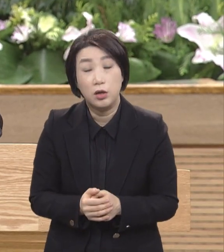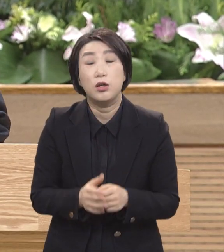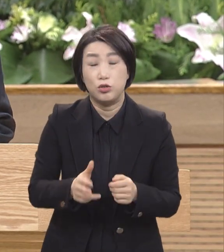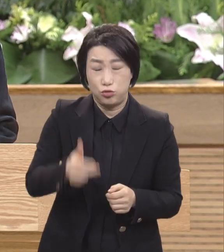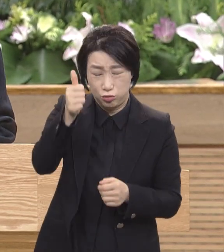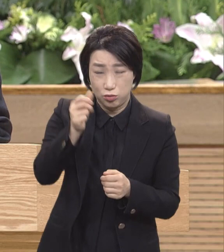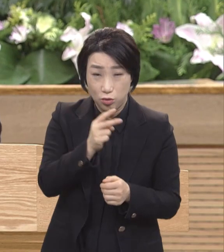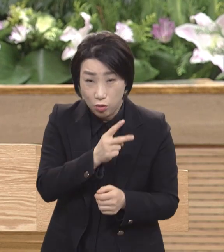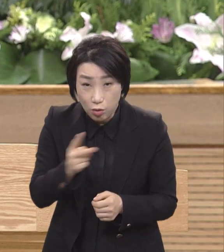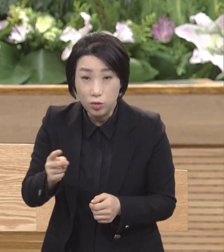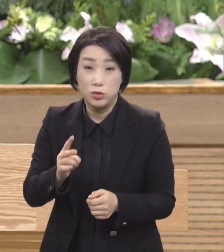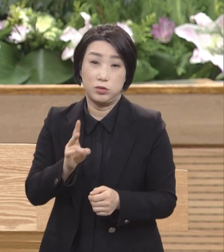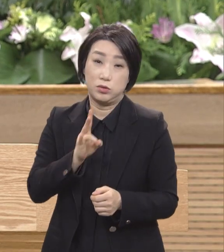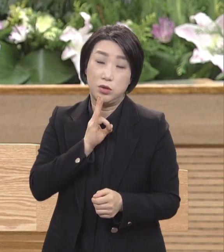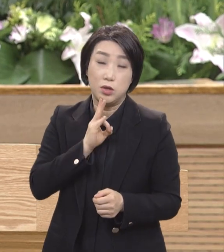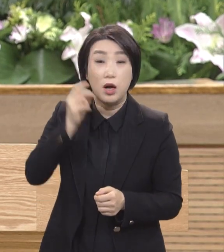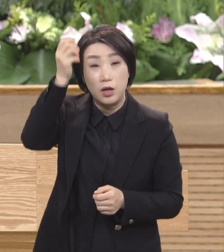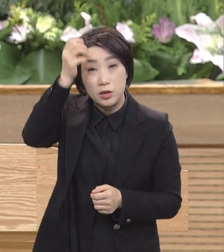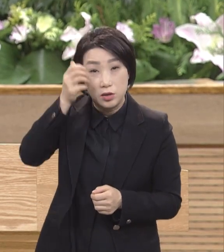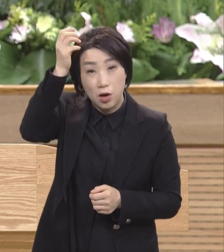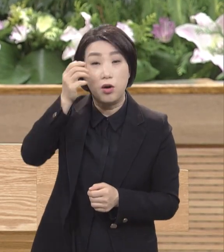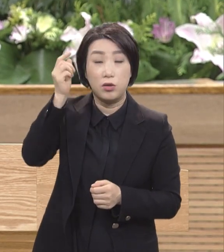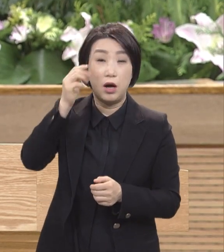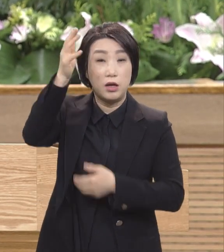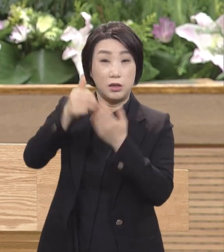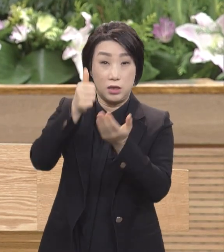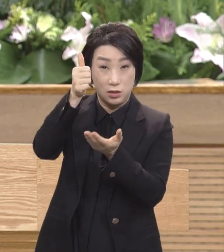죽은 선지자의 영의 하나님이